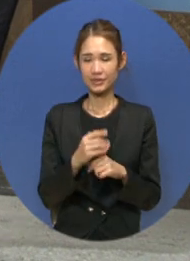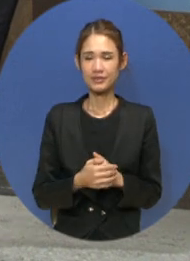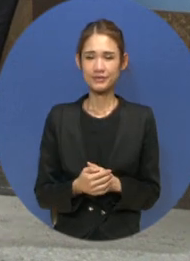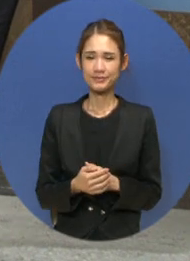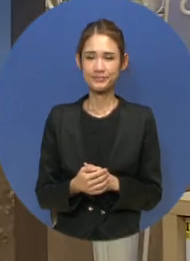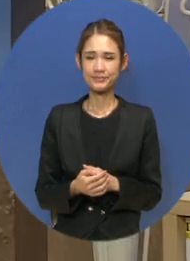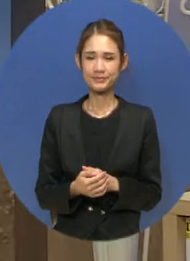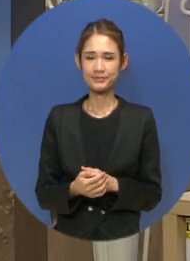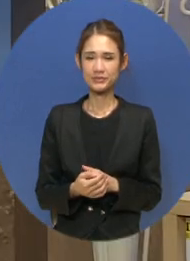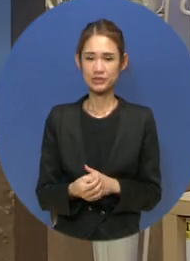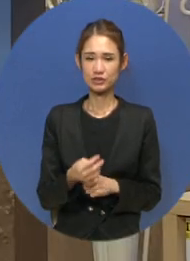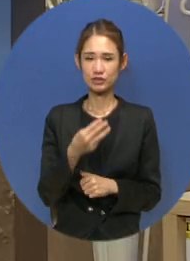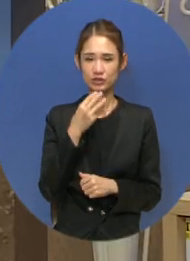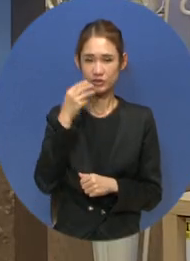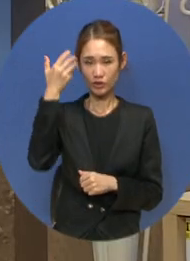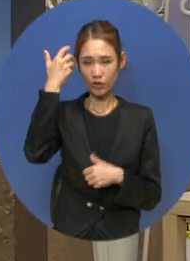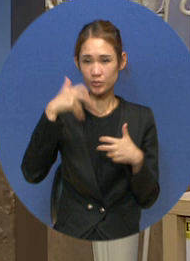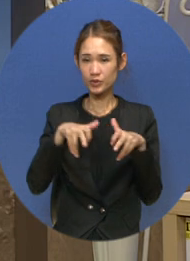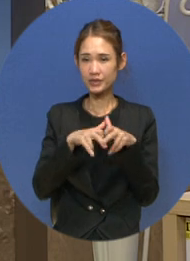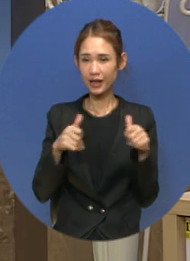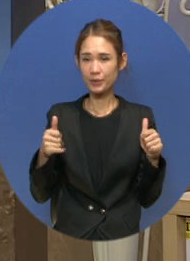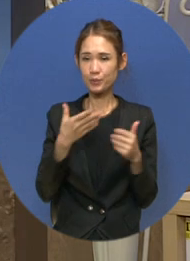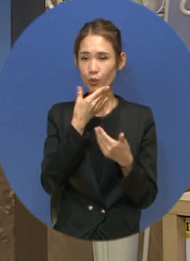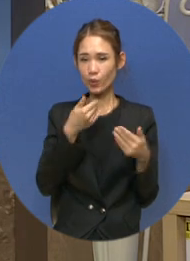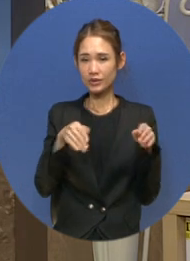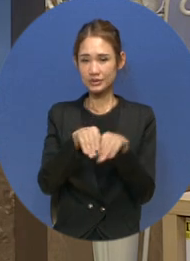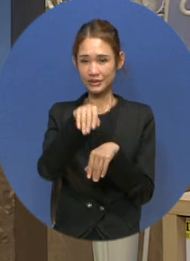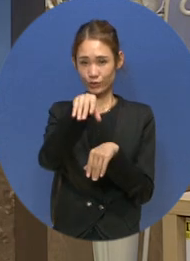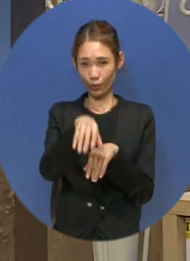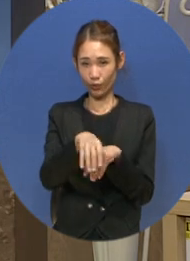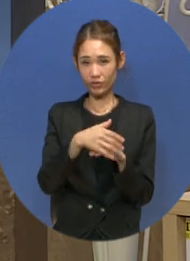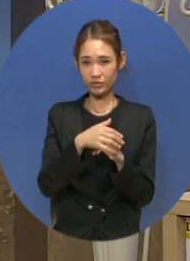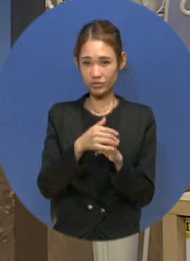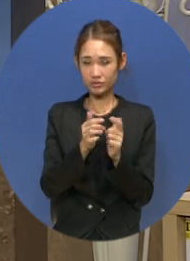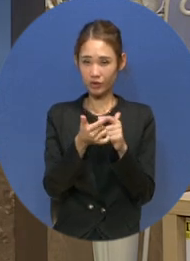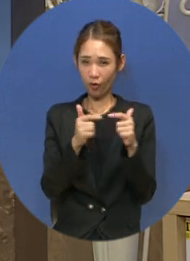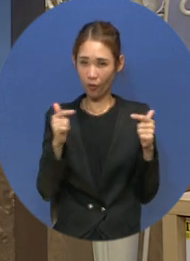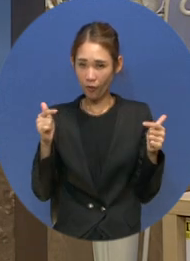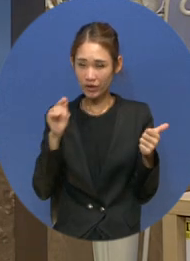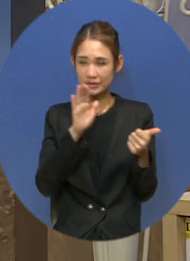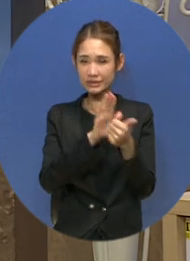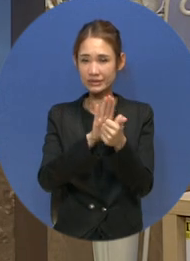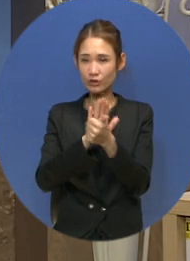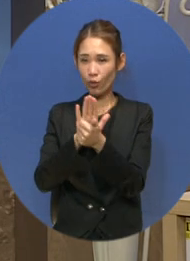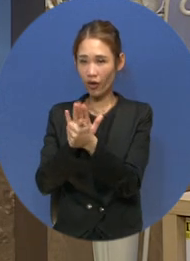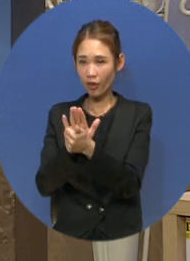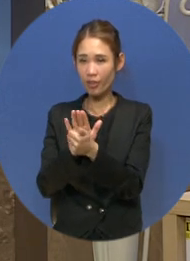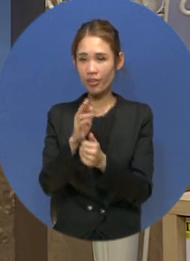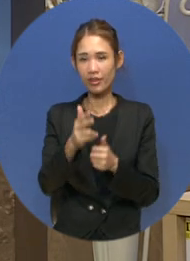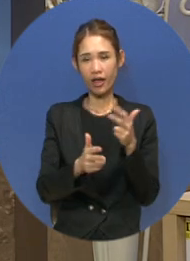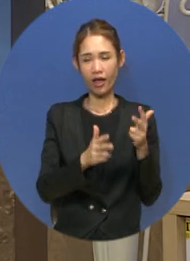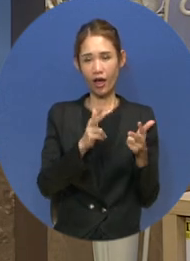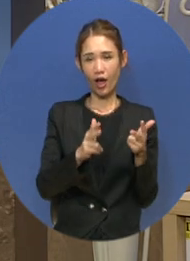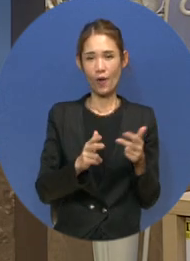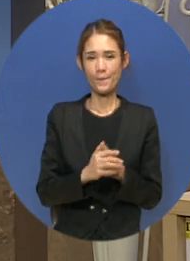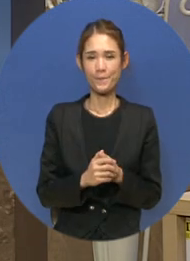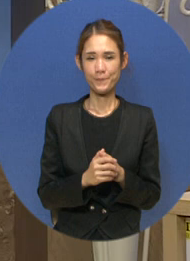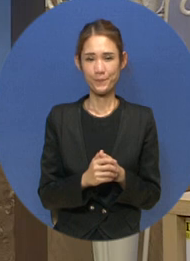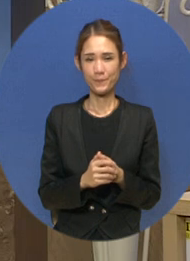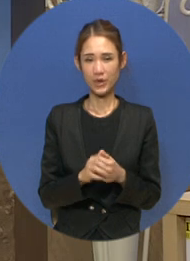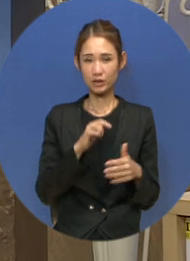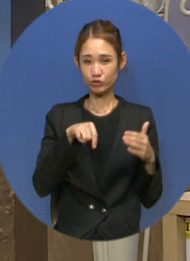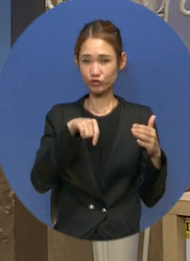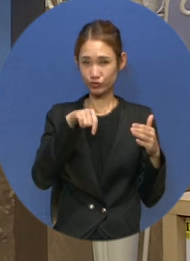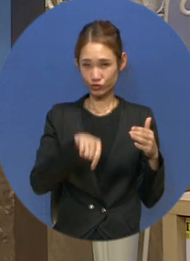바꿔보도록 하겠습니다. 서울시립 영등포 장애인 복지관에서는 또 이제 여러 지원 사업들을 하고 계시잖아요. 그